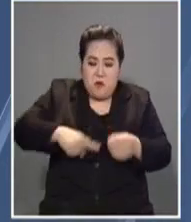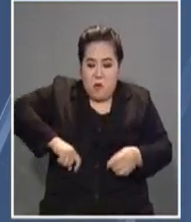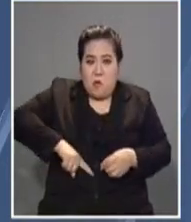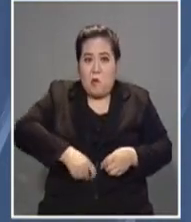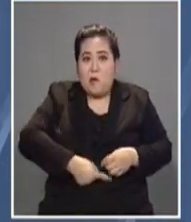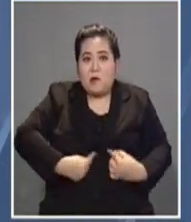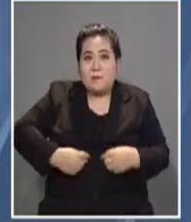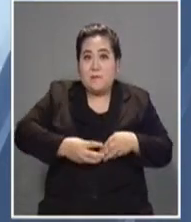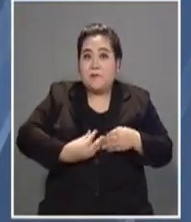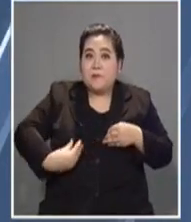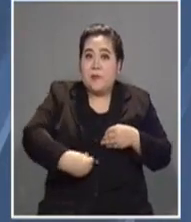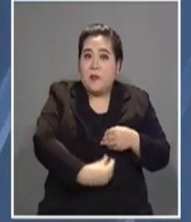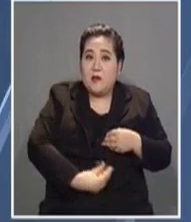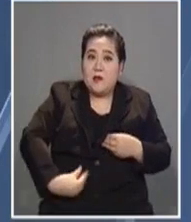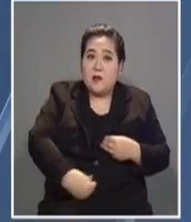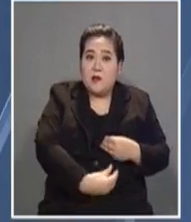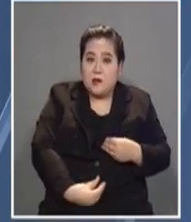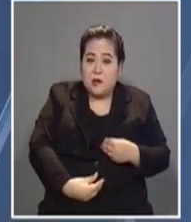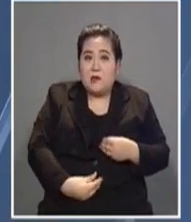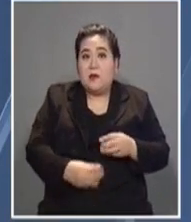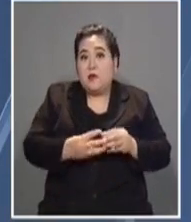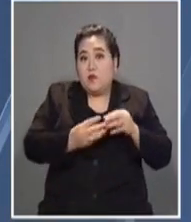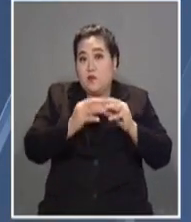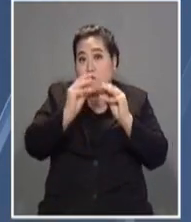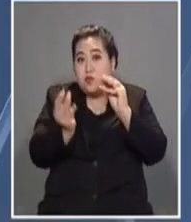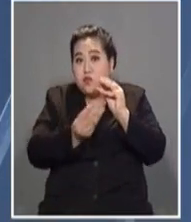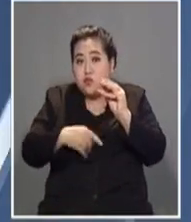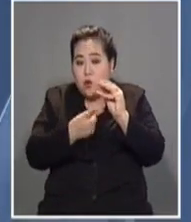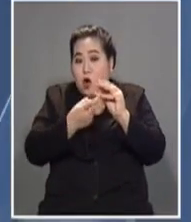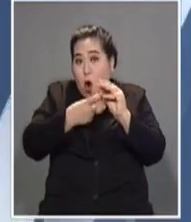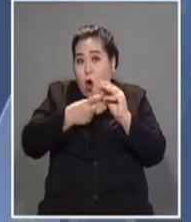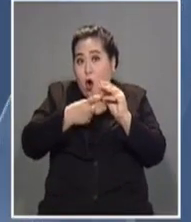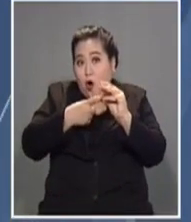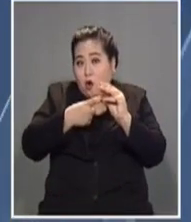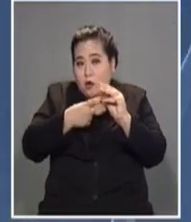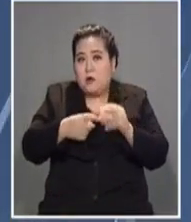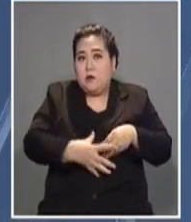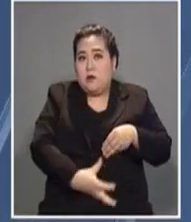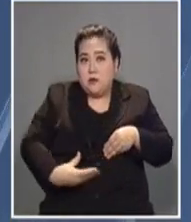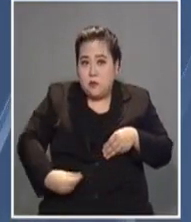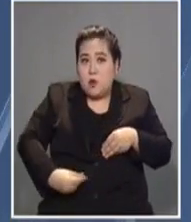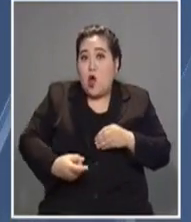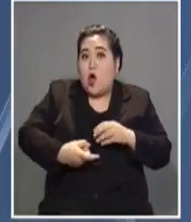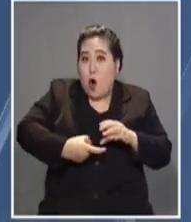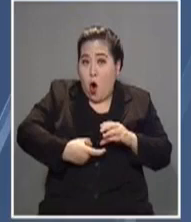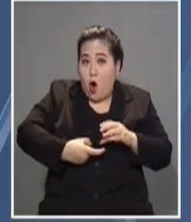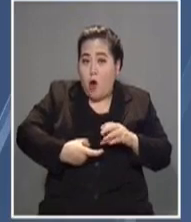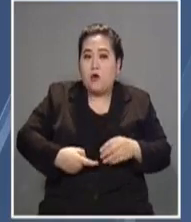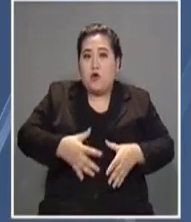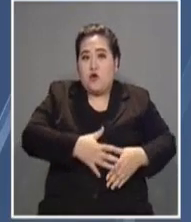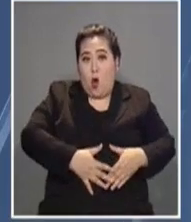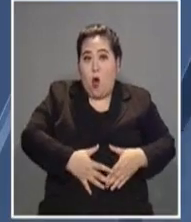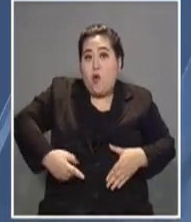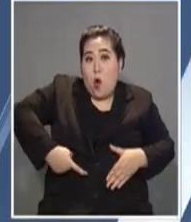ตามทางเดินอาหารแล้วก็อยู่ในลำไส้แล้วก็อยู่นอกลำไส้อยู่ภายในช่องท้องเพราะฉะนั้นอา